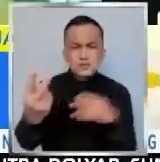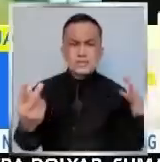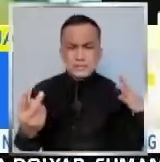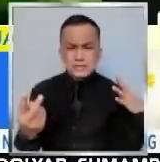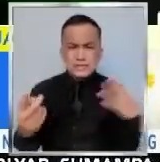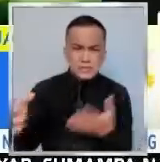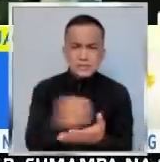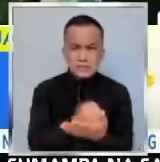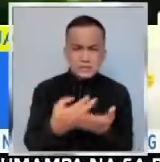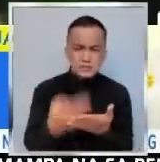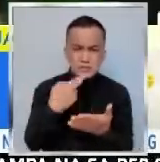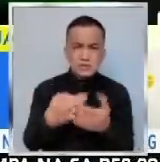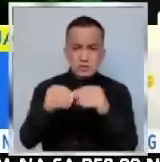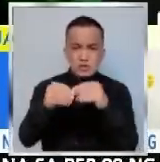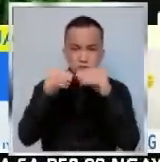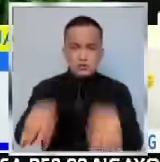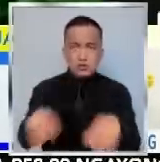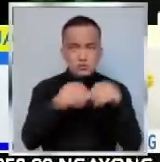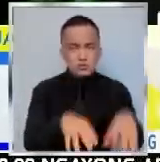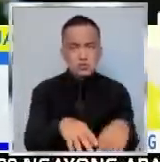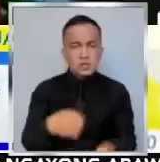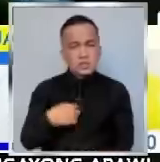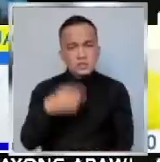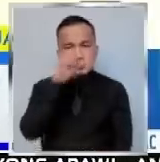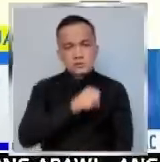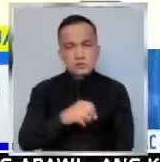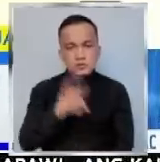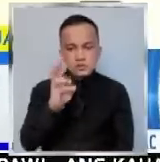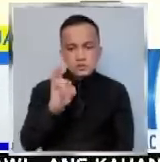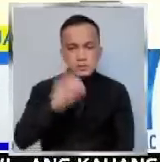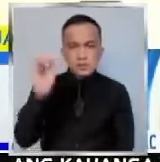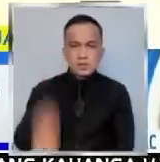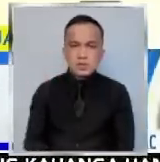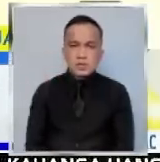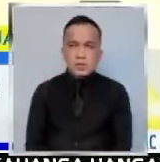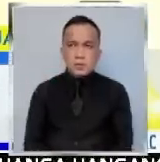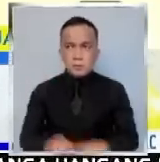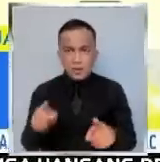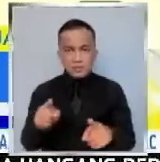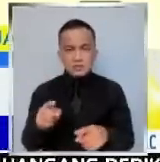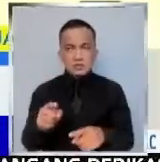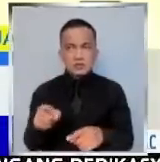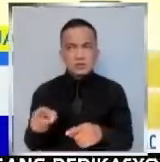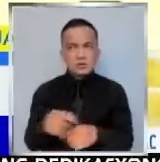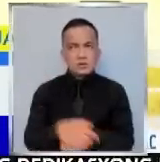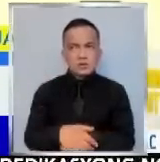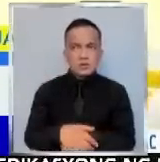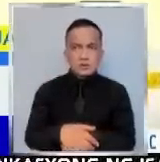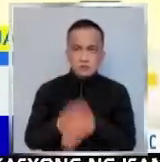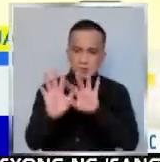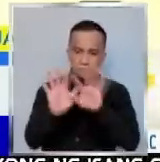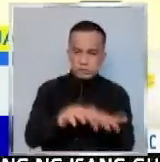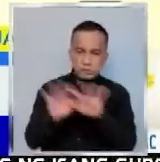Ang losses po nito, tansya ko, nasa 60% na po. Pero yung upuan, yung mga dumapa, yung nasa